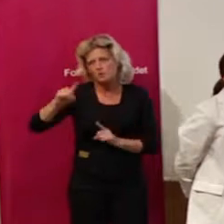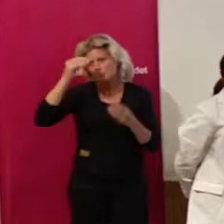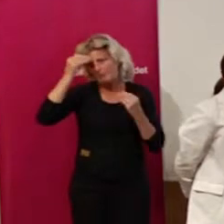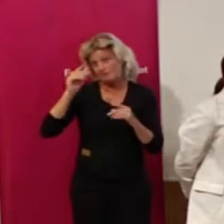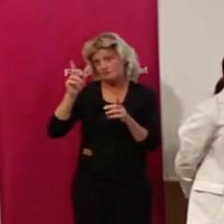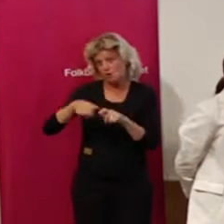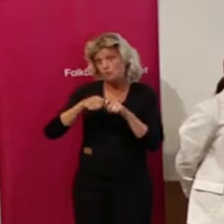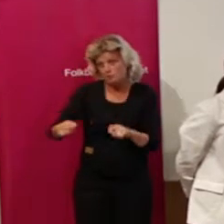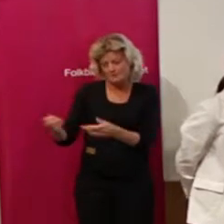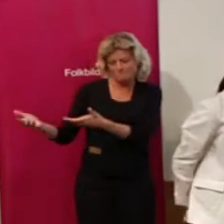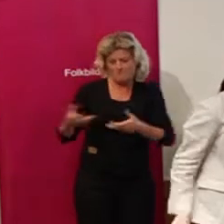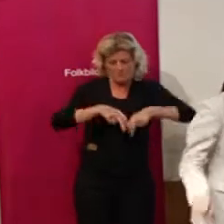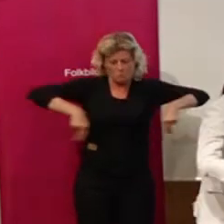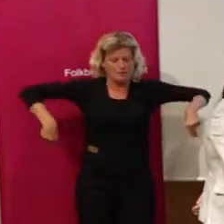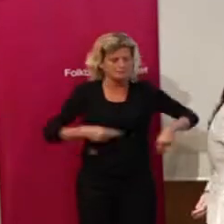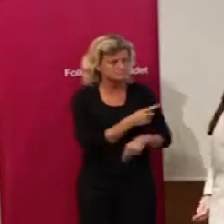Välkomna upp.